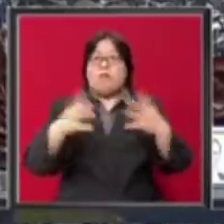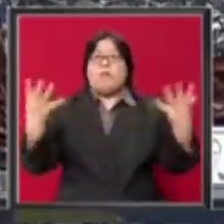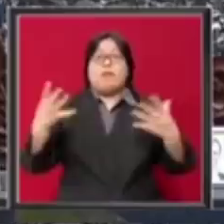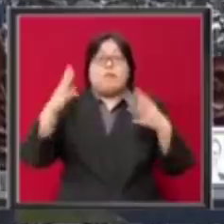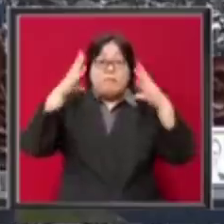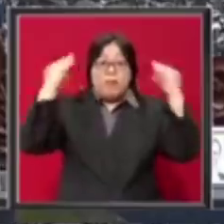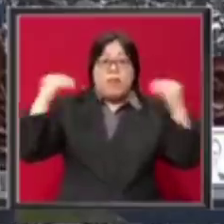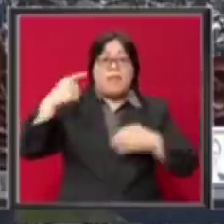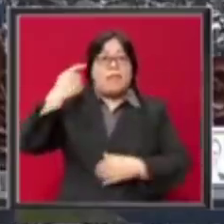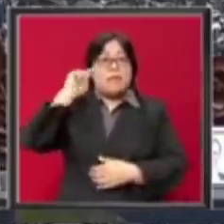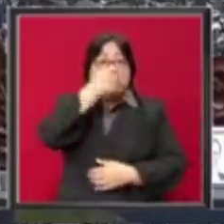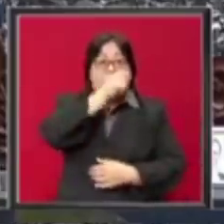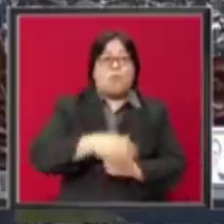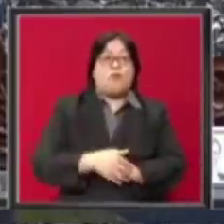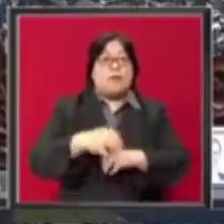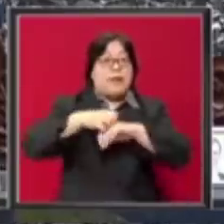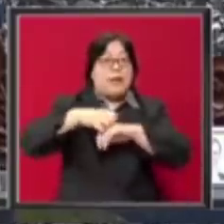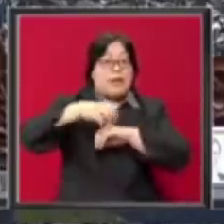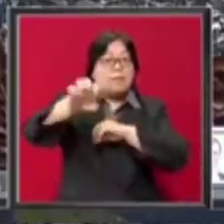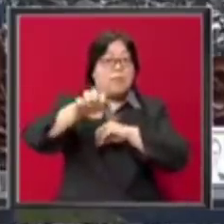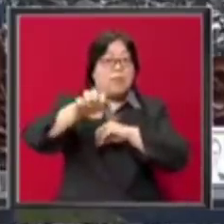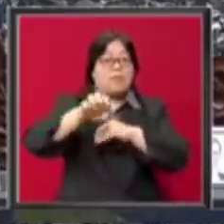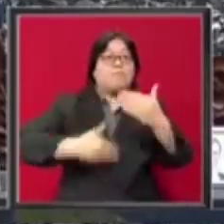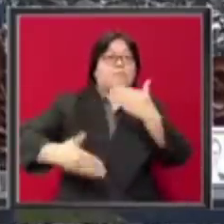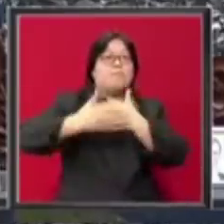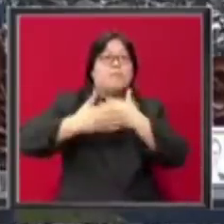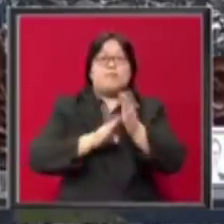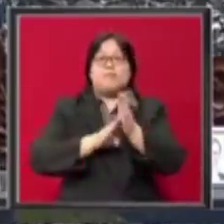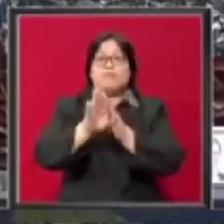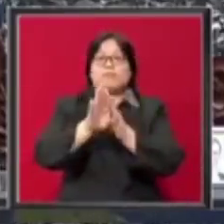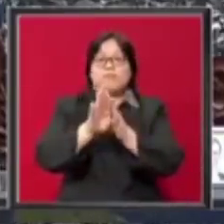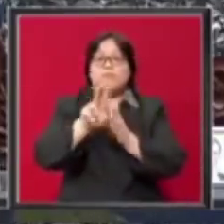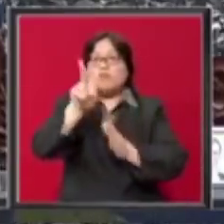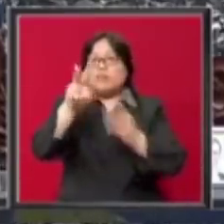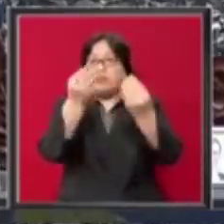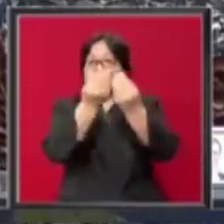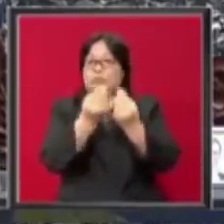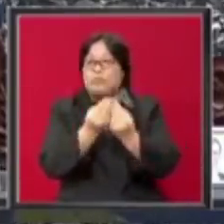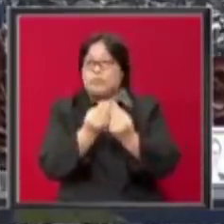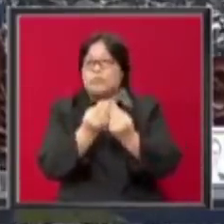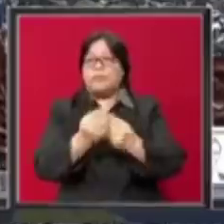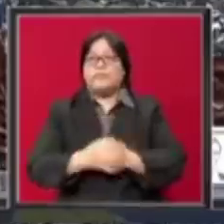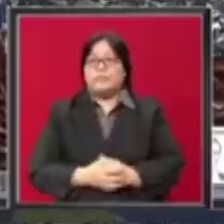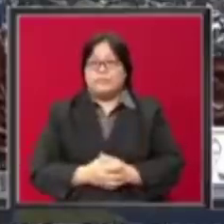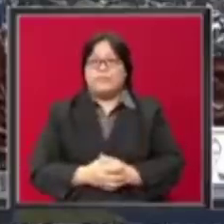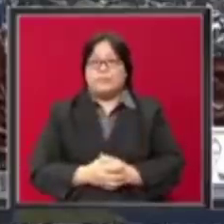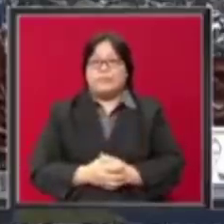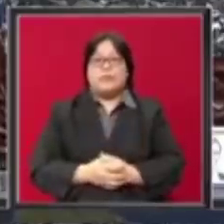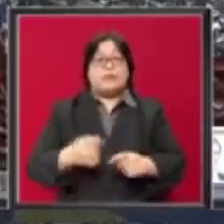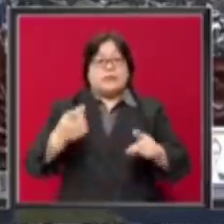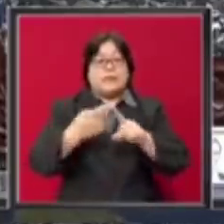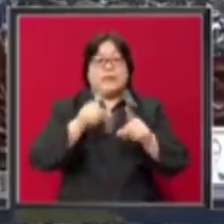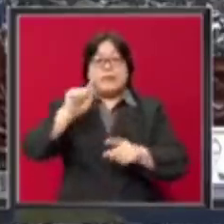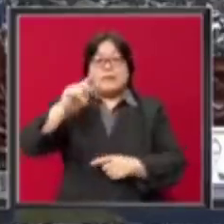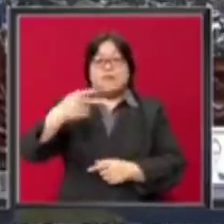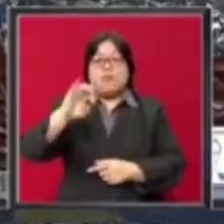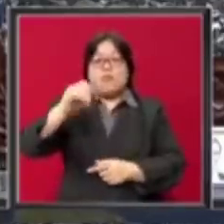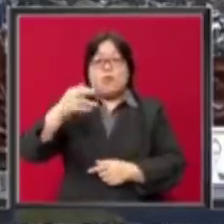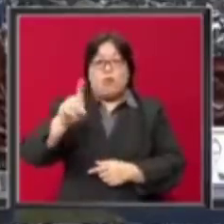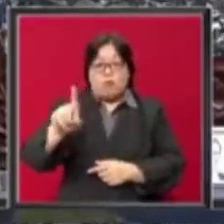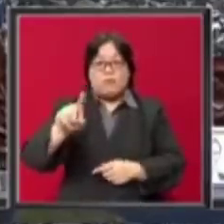Taiwan. Ekspor pulih dengan pertumbuhan 2 digit dari threshold yang sangat rendah